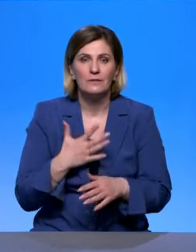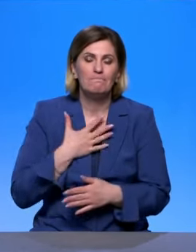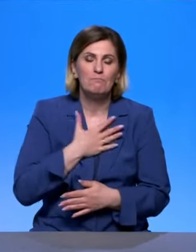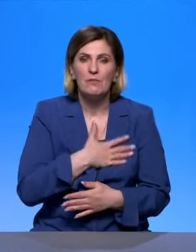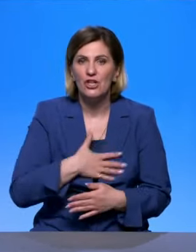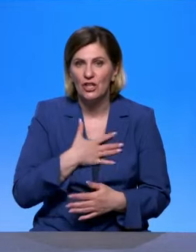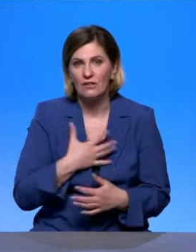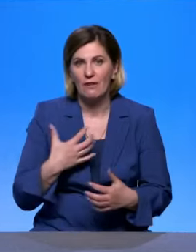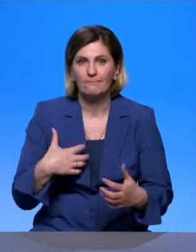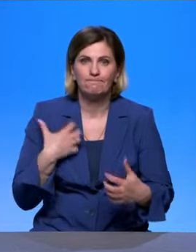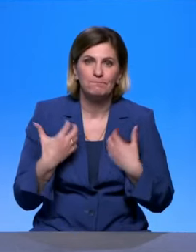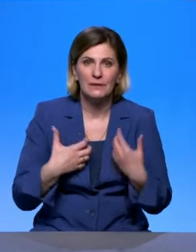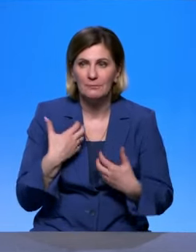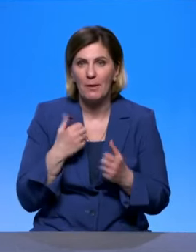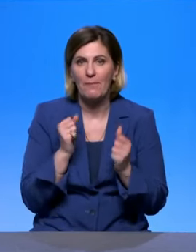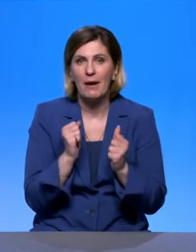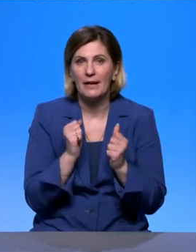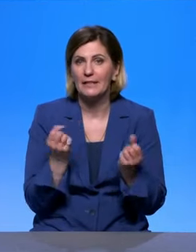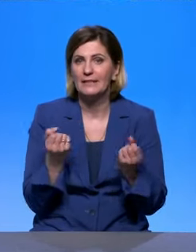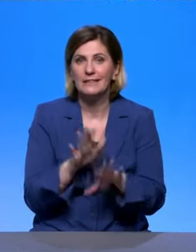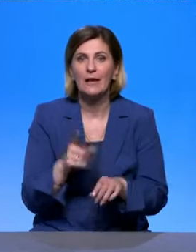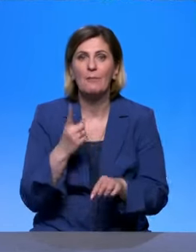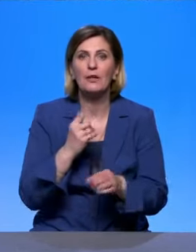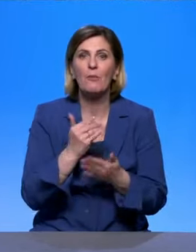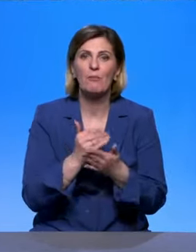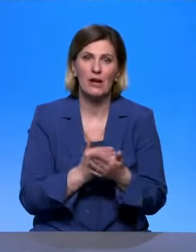что не сдадут, так как программа слишком сложная.